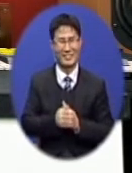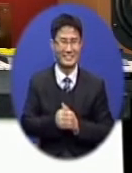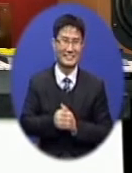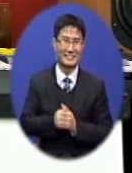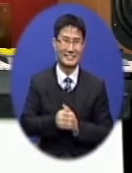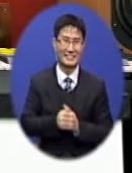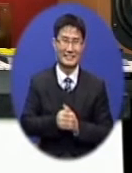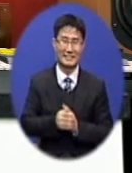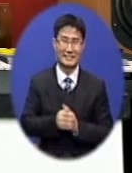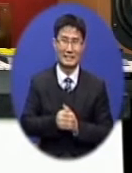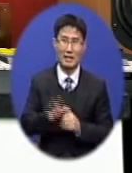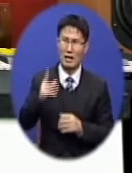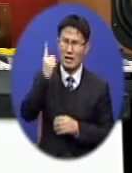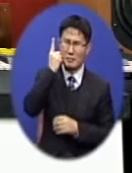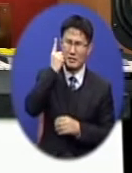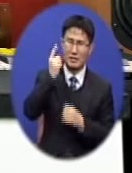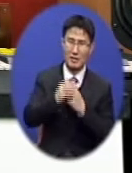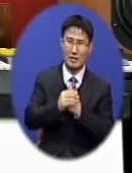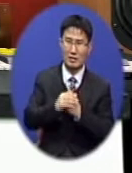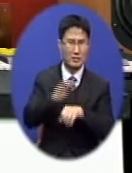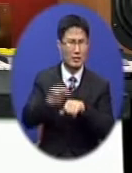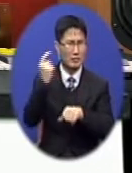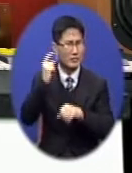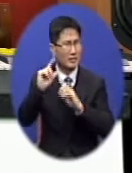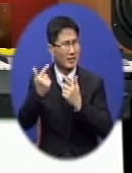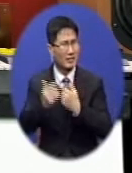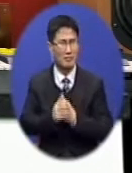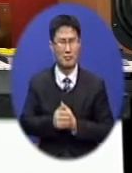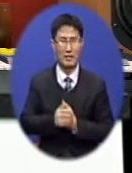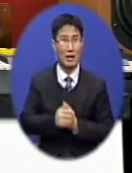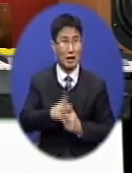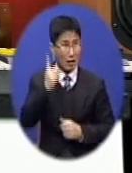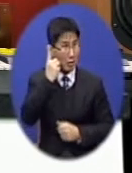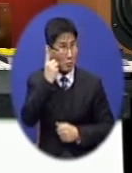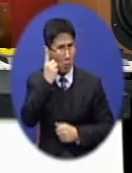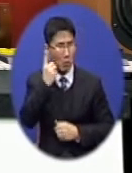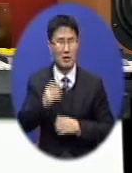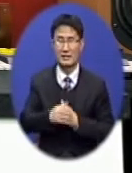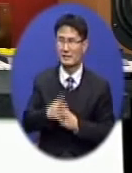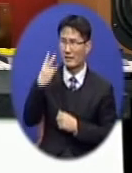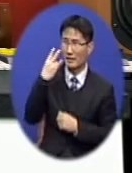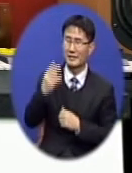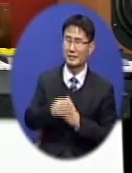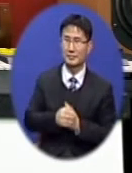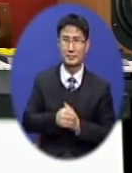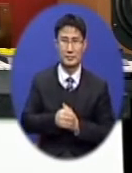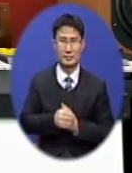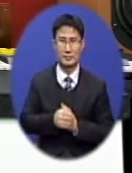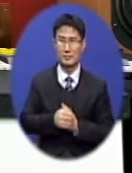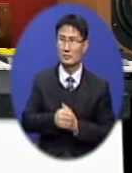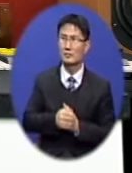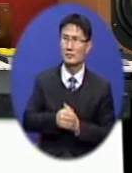고맙습니다. 네. 네. 핸드폰이나 말소리가 잘 똑바로 잘 들리는 것 같네요. 아, 휴대폰이세요? 네. 네.